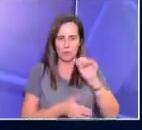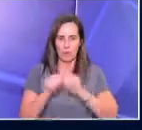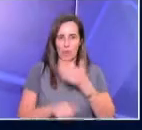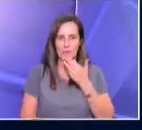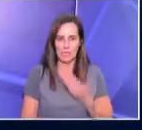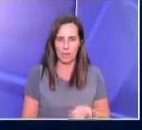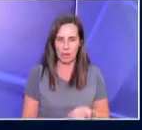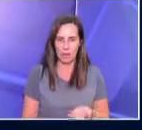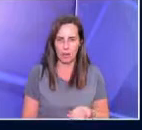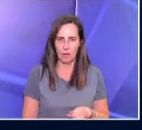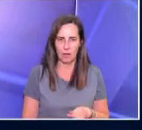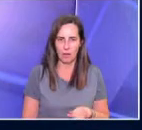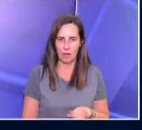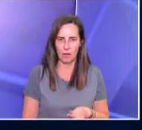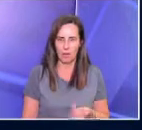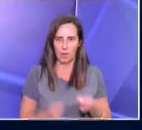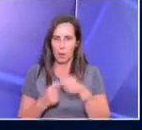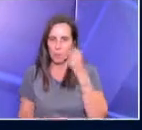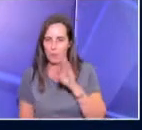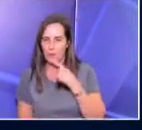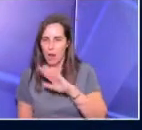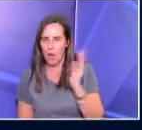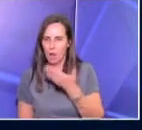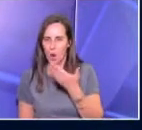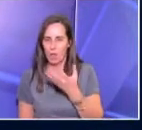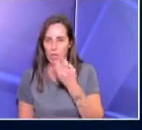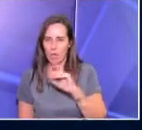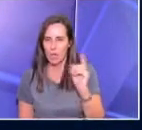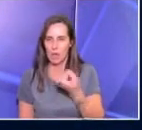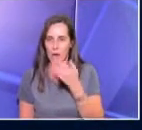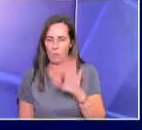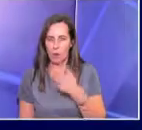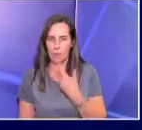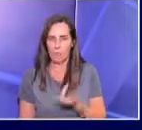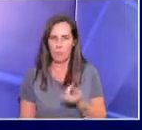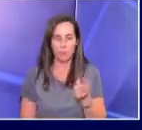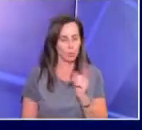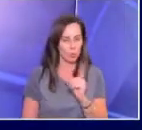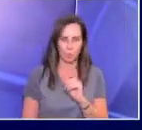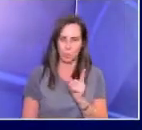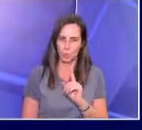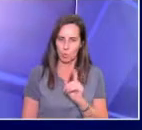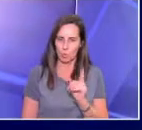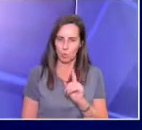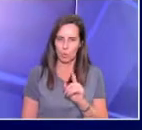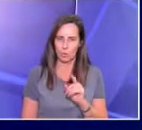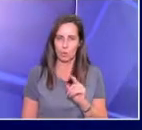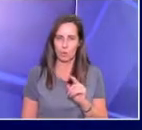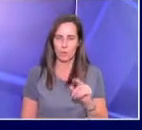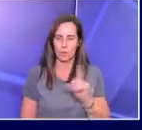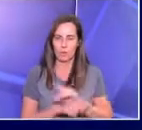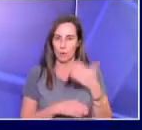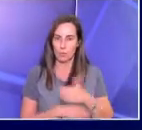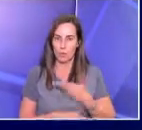זינגר. נקודותיים. אבל אתה יודע, ארגוני פשע אפשר לומר את זה על כל, כי לצערנו הם גם יכולים להצביע. לא, לא, לא, הדריסת רגל, דרך אגב, הדריסת רגל בקדנציה